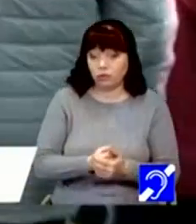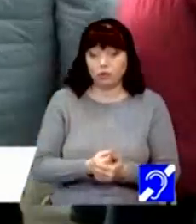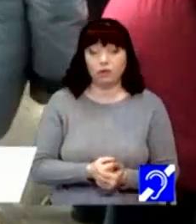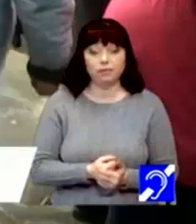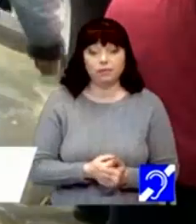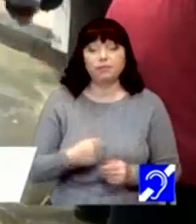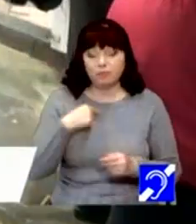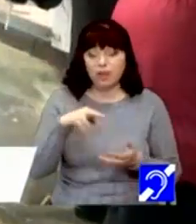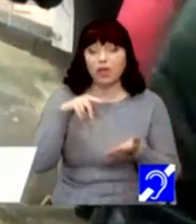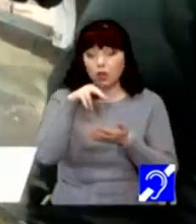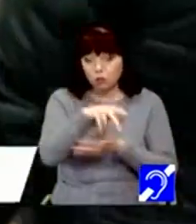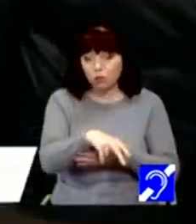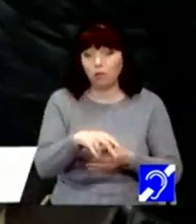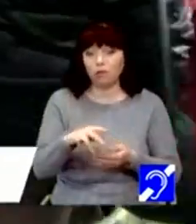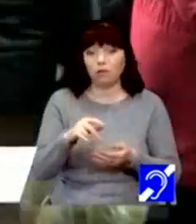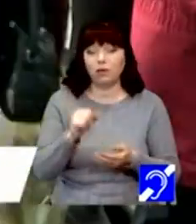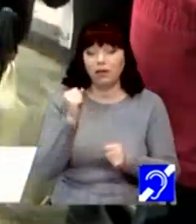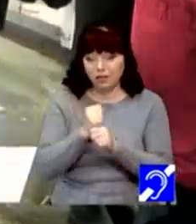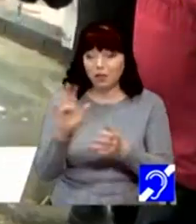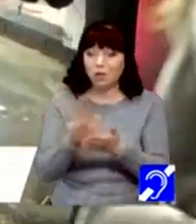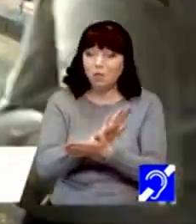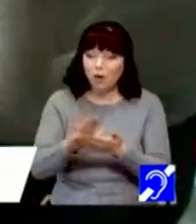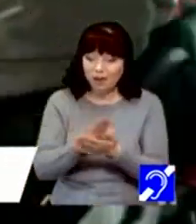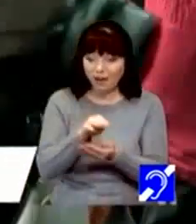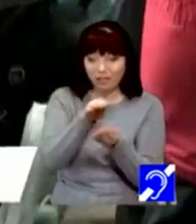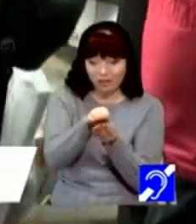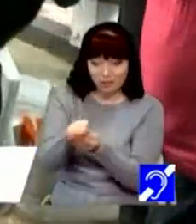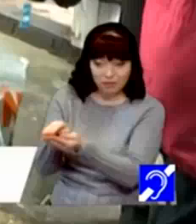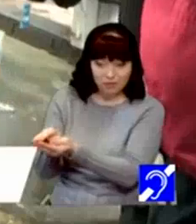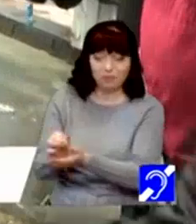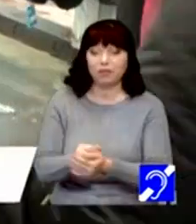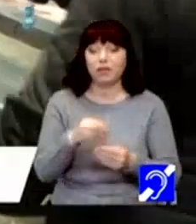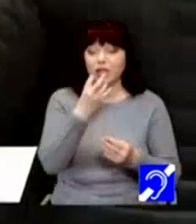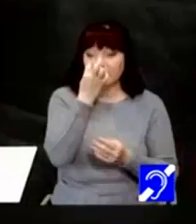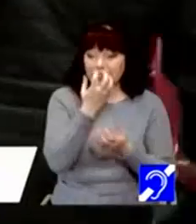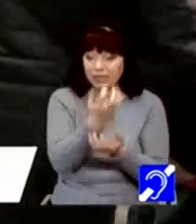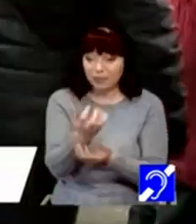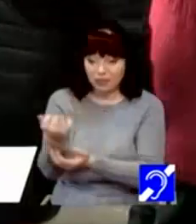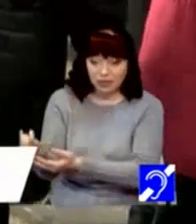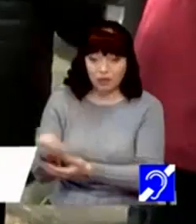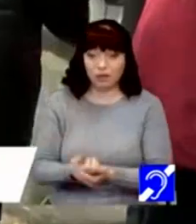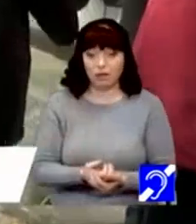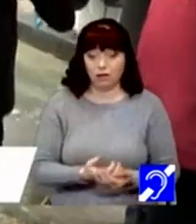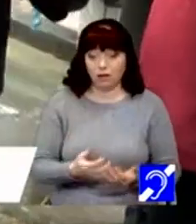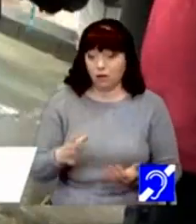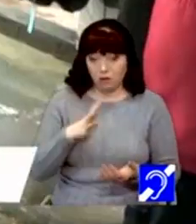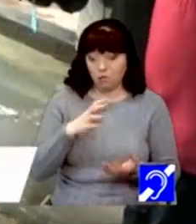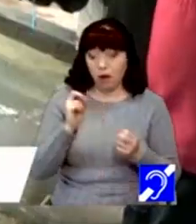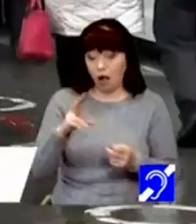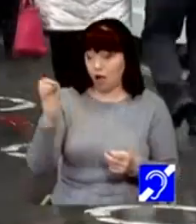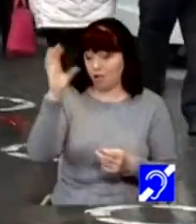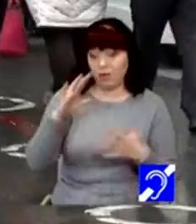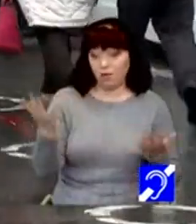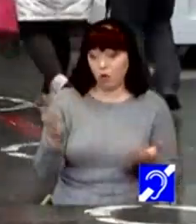ducem la facem curățenie luați cimitir puneau culori și eram că oamenii civilizati de